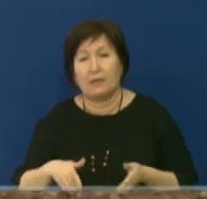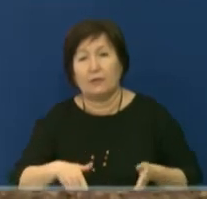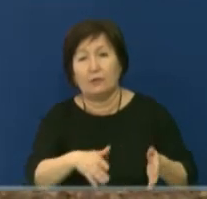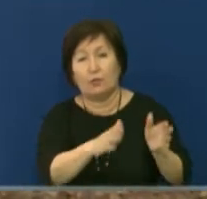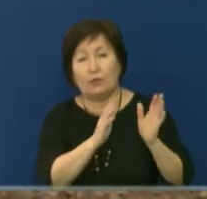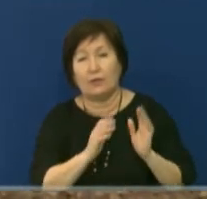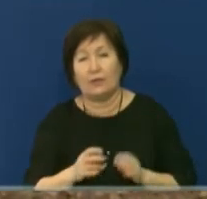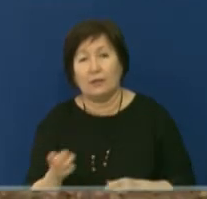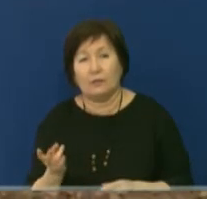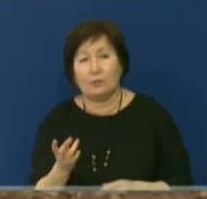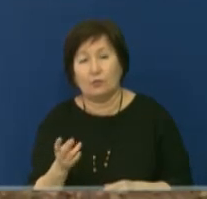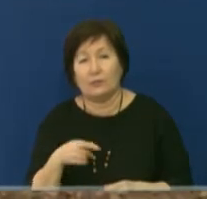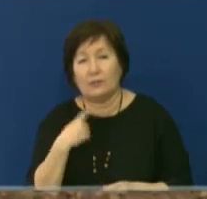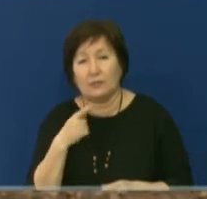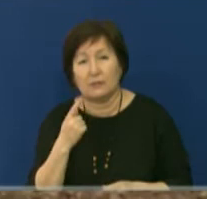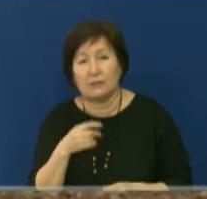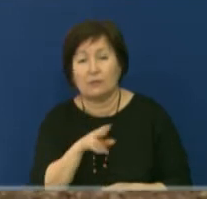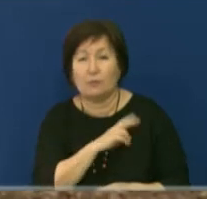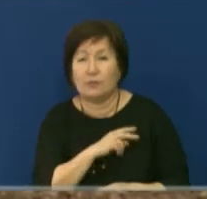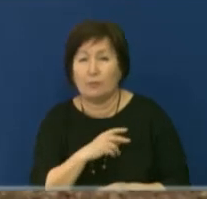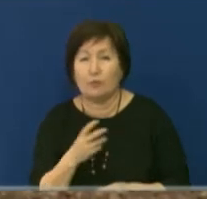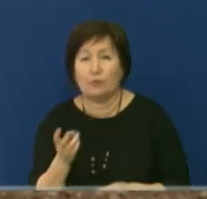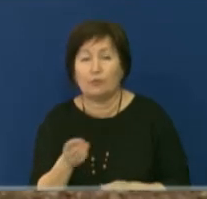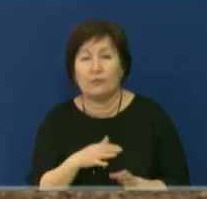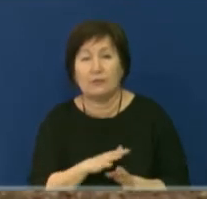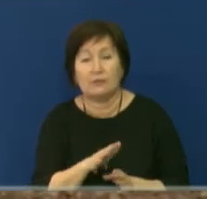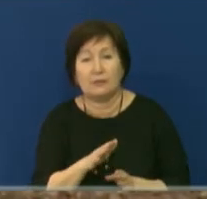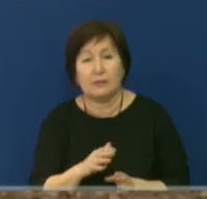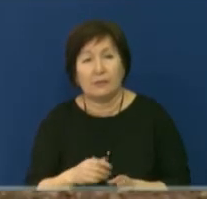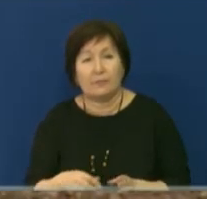снижение количества дорожно-транспортных происшествий